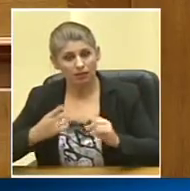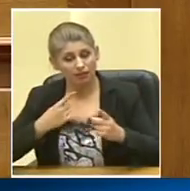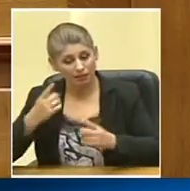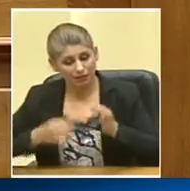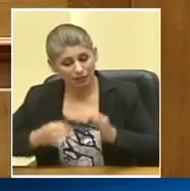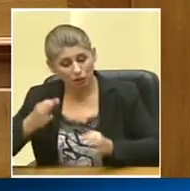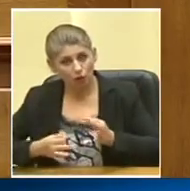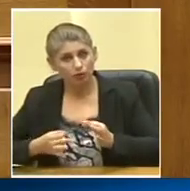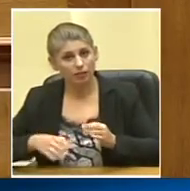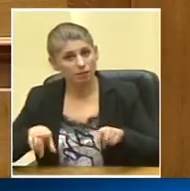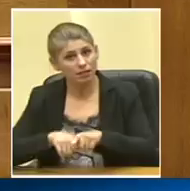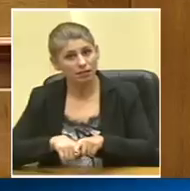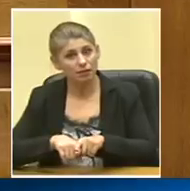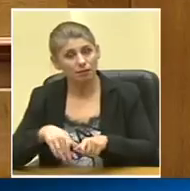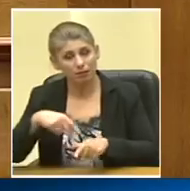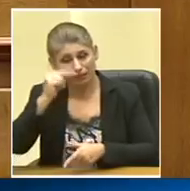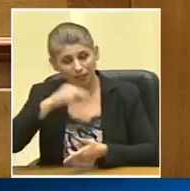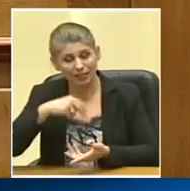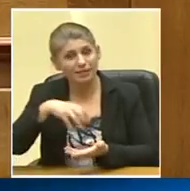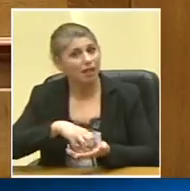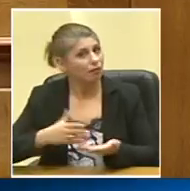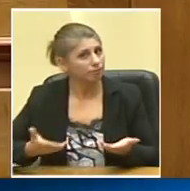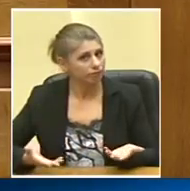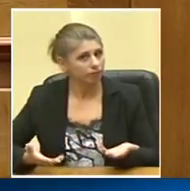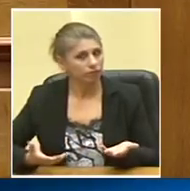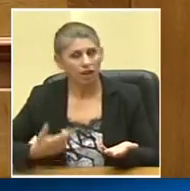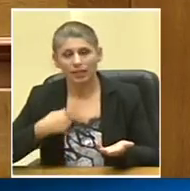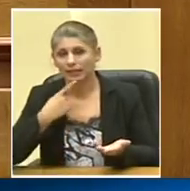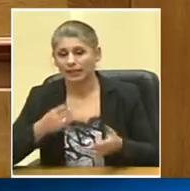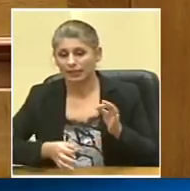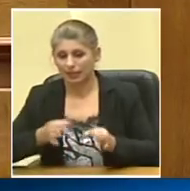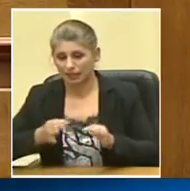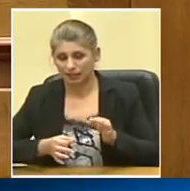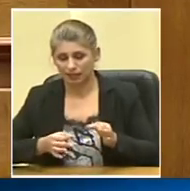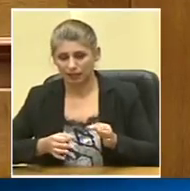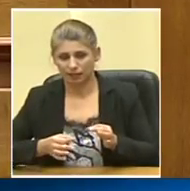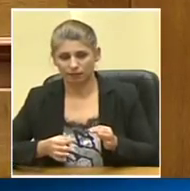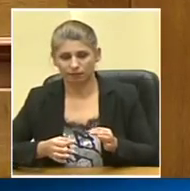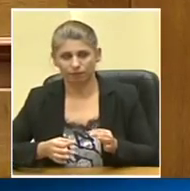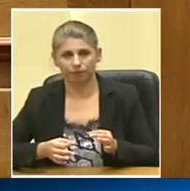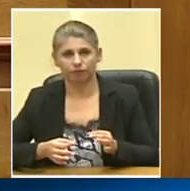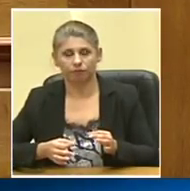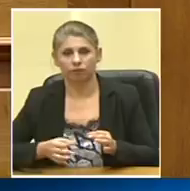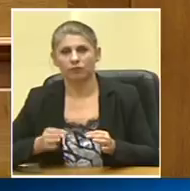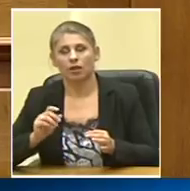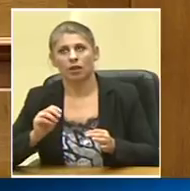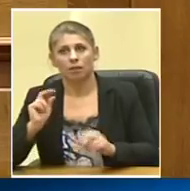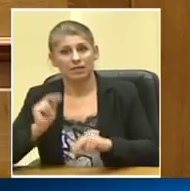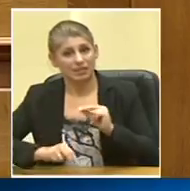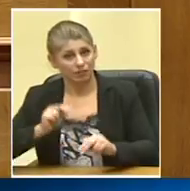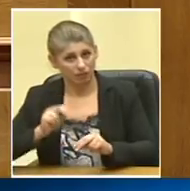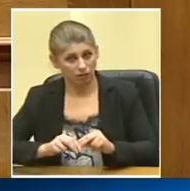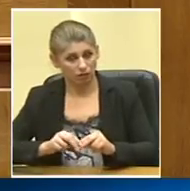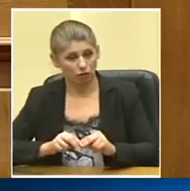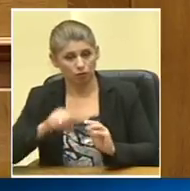Εκκλησία. Θέλω να σας διαβάσω τι έλεγε κατά τη συζήτηση της θέσπισης του Συντάγματος του 1975, και με